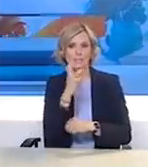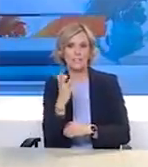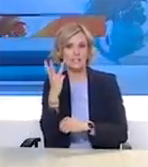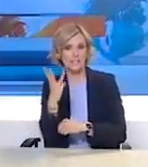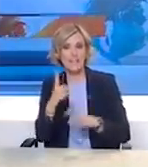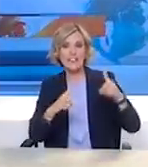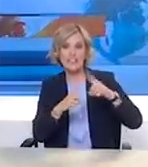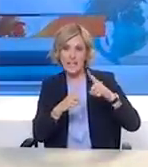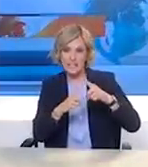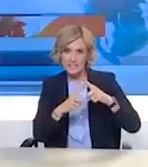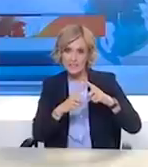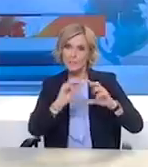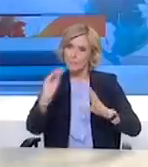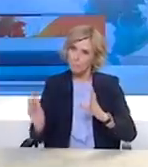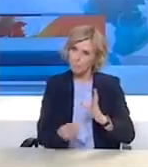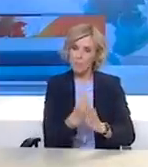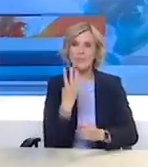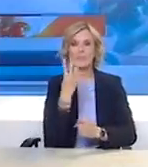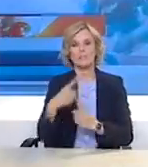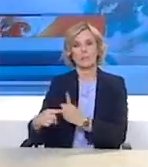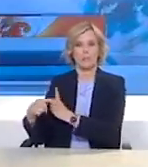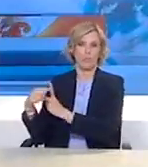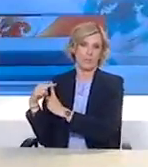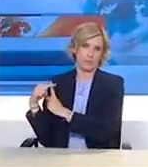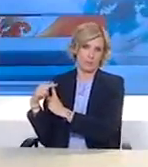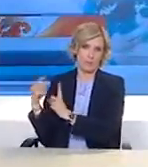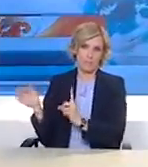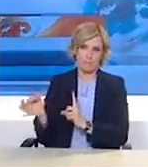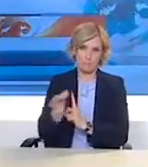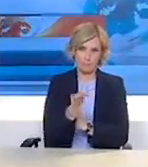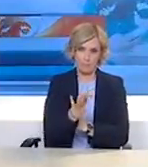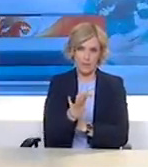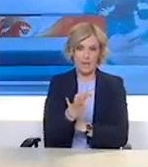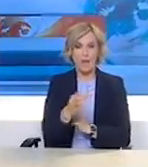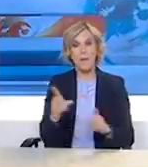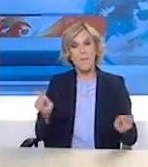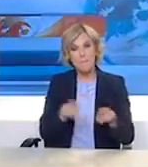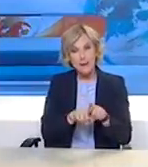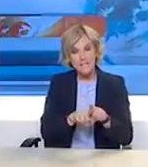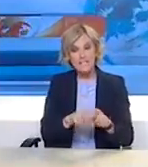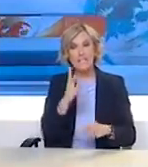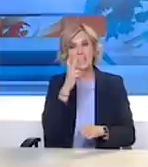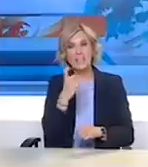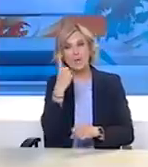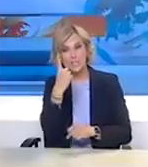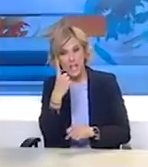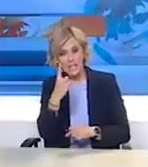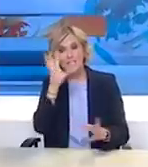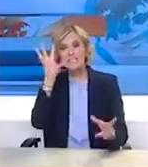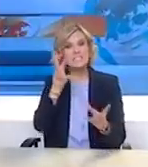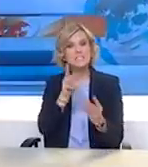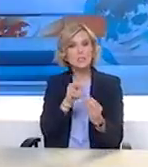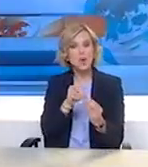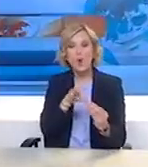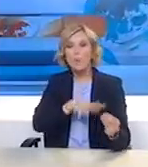4 θετικά κρούσματα, τα οποία μαζί με τα 21 κρούσματα και τους 29 ελέγχους που έχουν γίνει, δίνουν τη συνολική